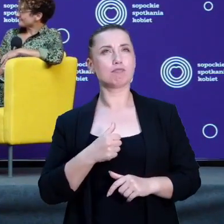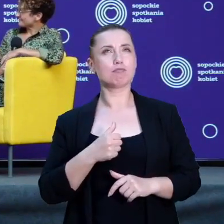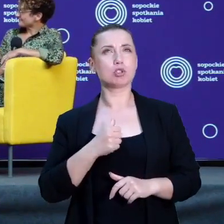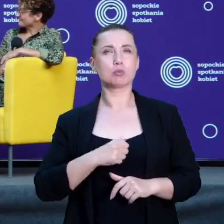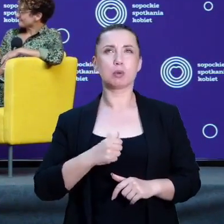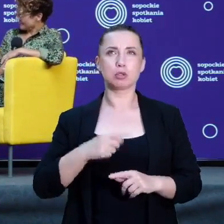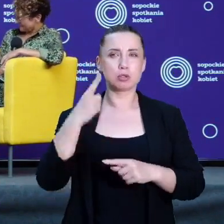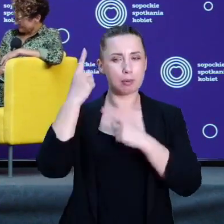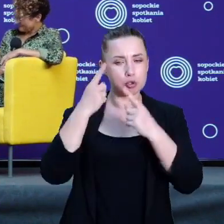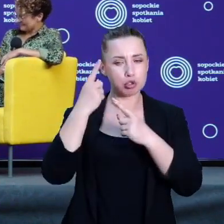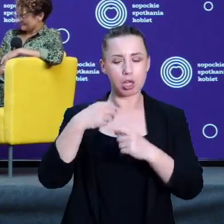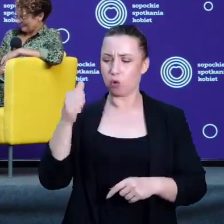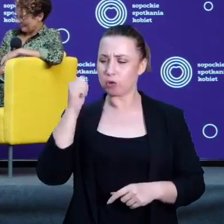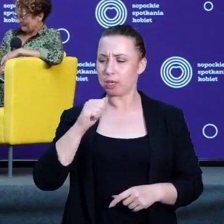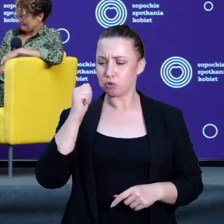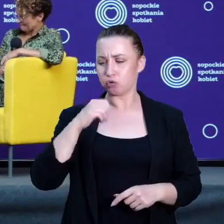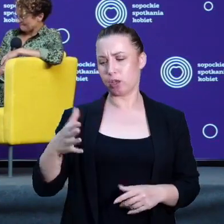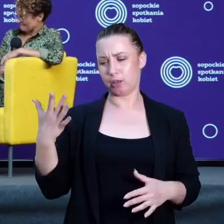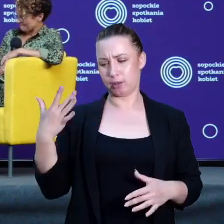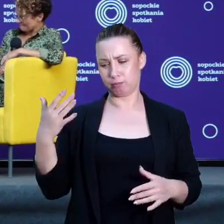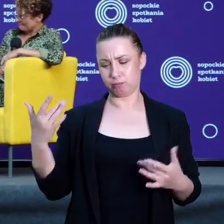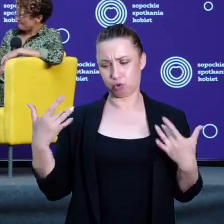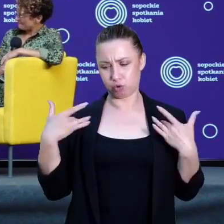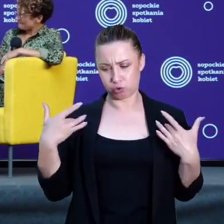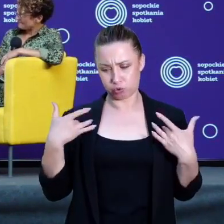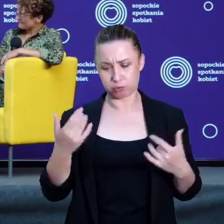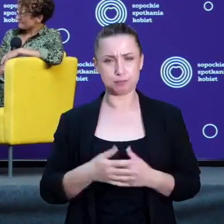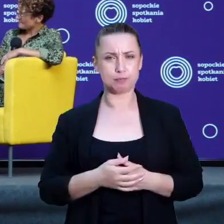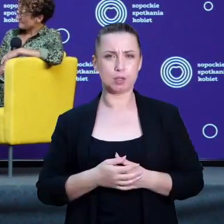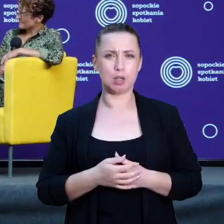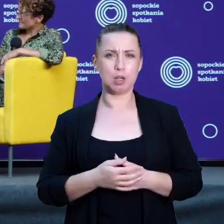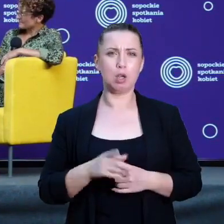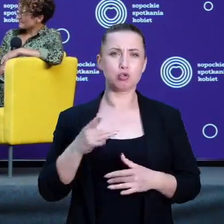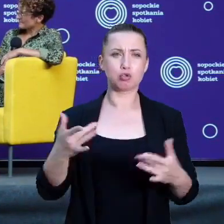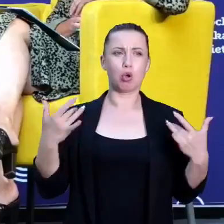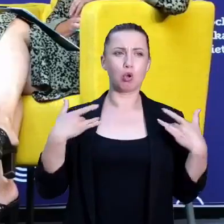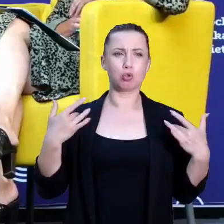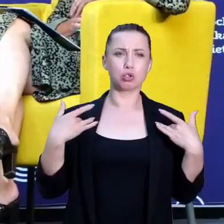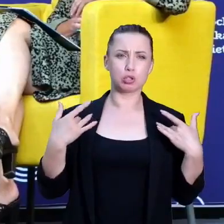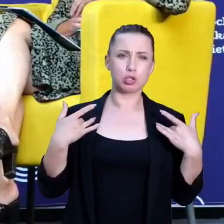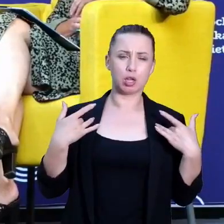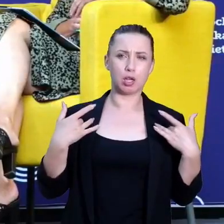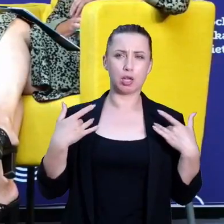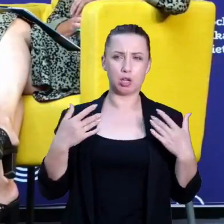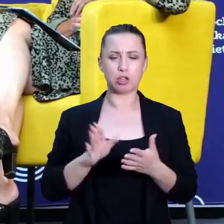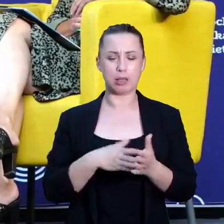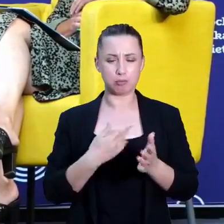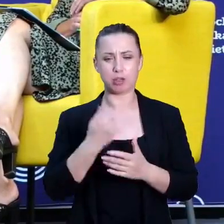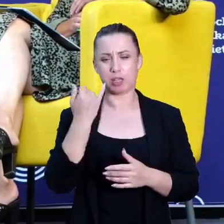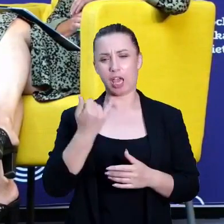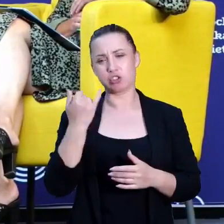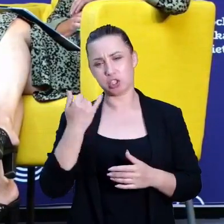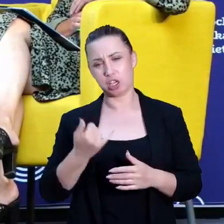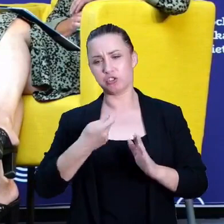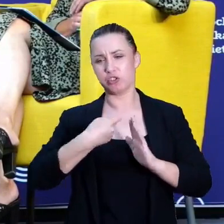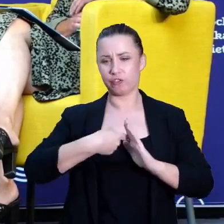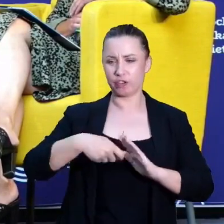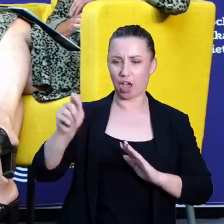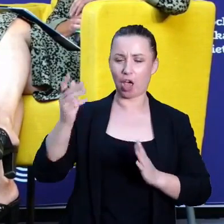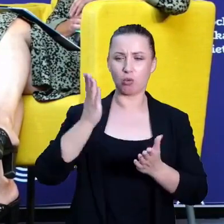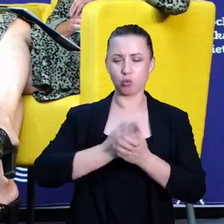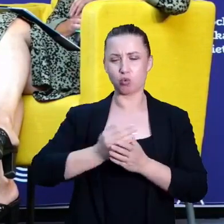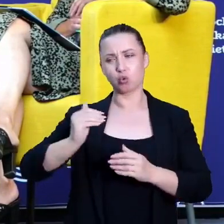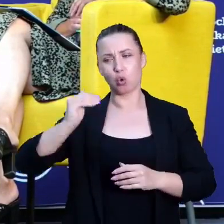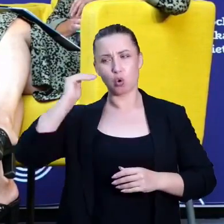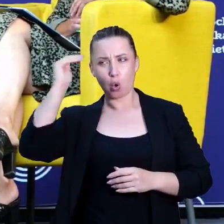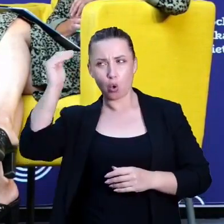dniu codziennym, o tym, co powiedziałaś, że właśnie to życie czasami się staje w odejściu dzieci z domu,